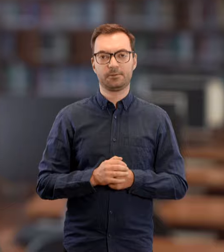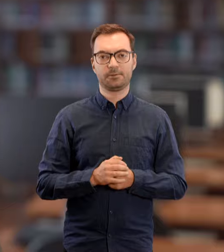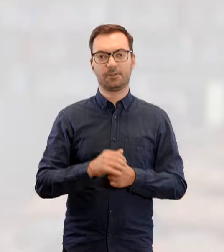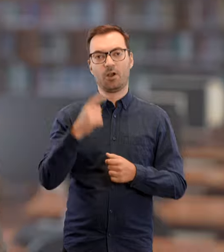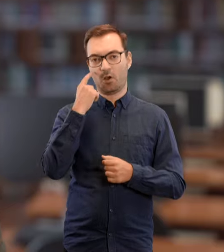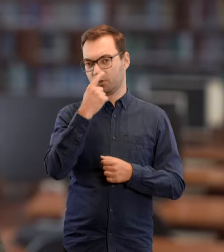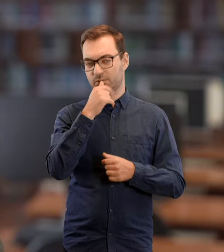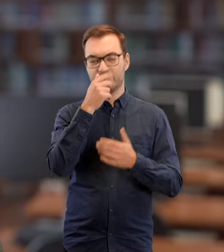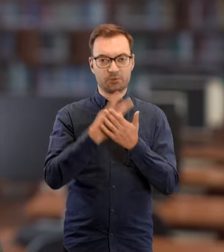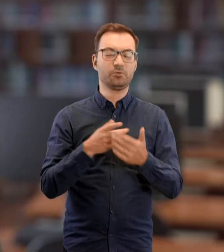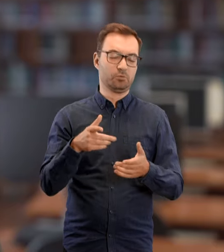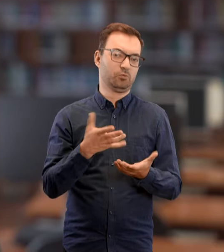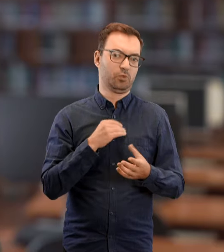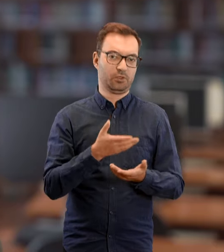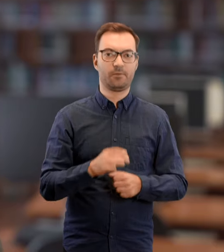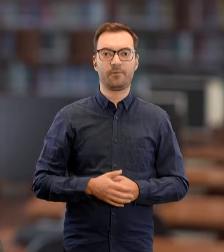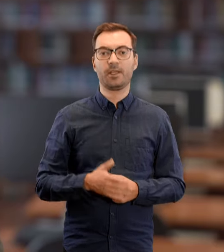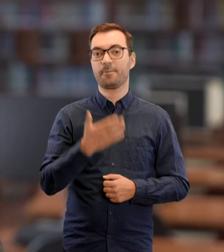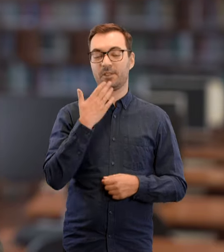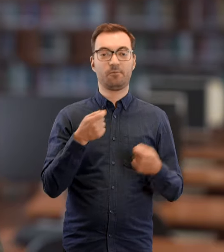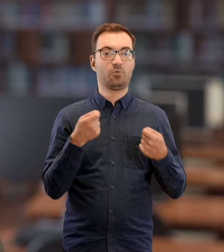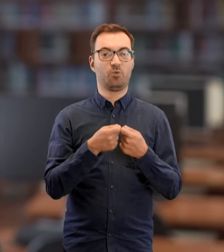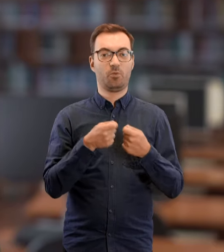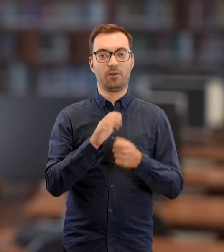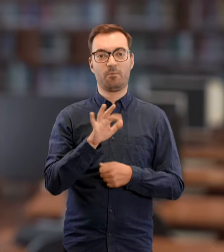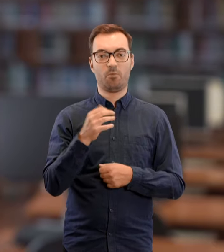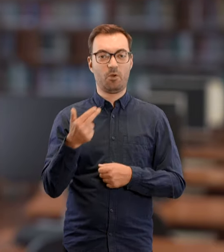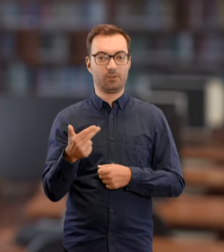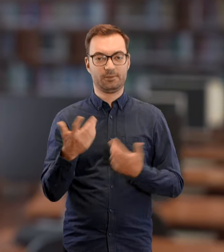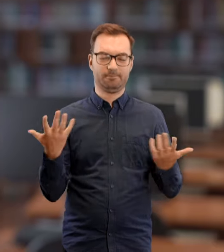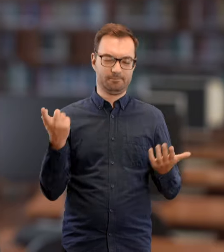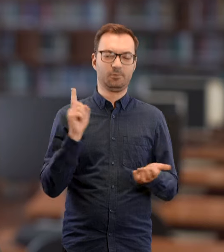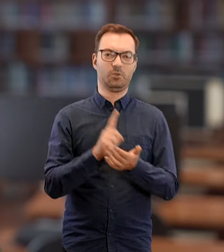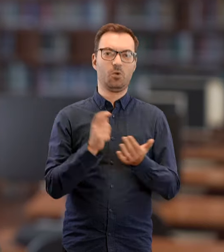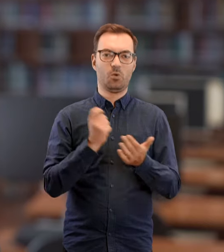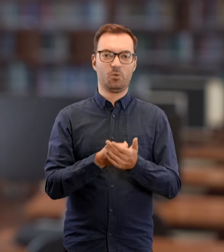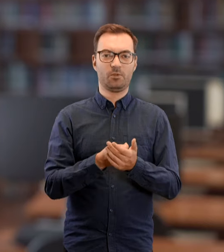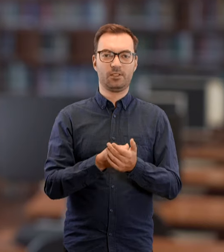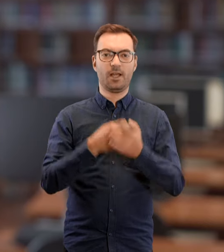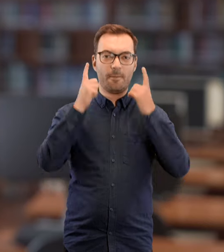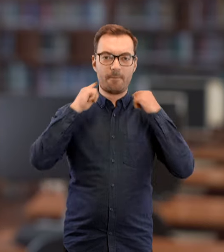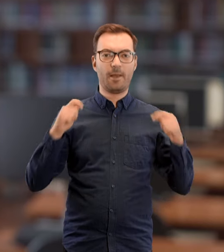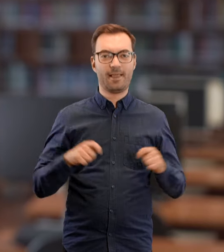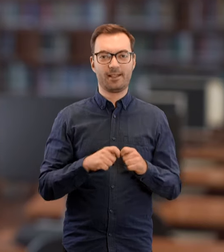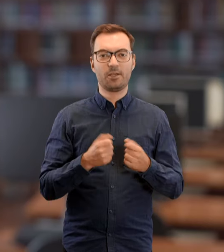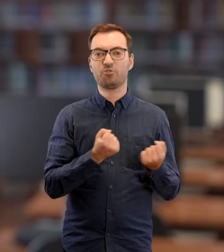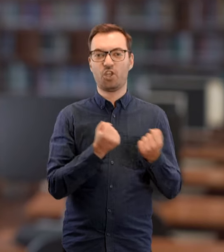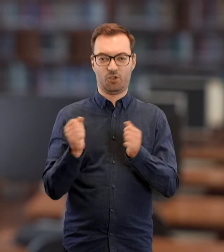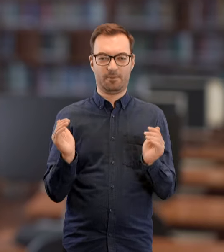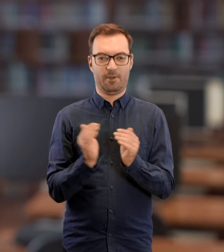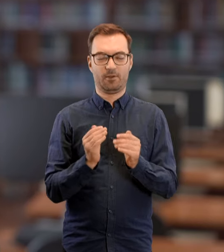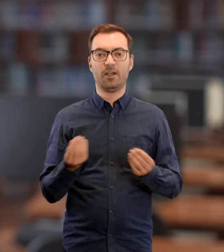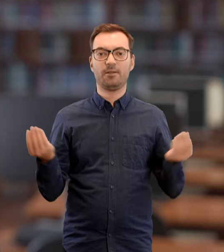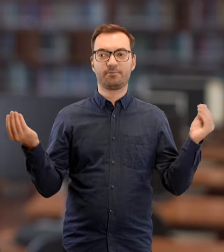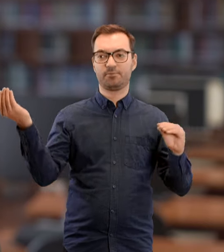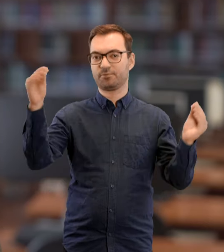ze wzrokiem. Dzięki współpracy z biurem do osób z niepełnosprawnościami zakupiono również przenośne pętle indukcyjne, które zostały zamontowane w